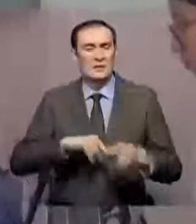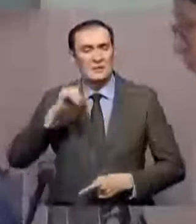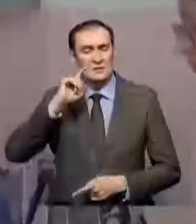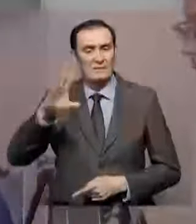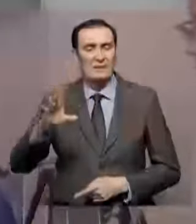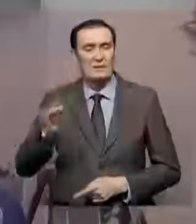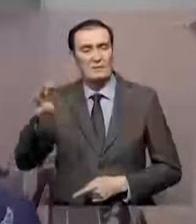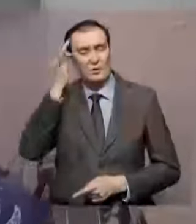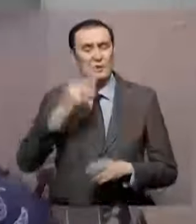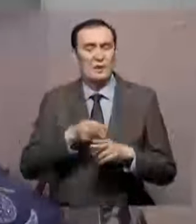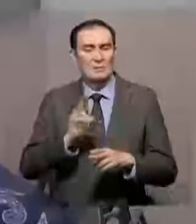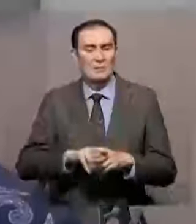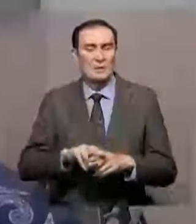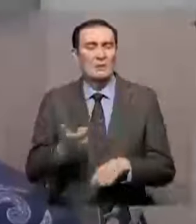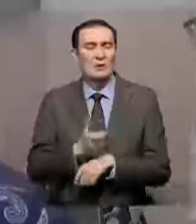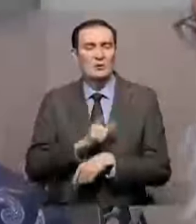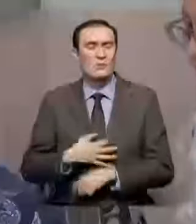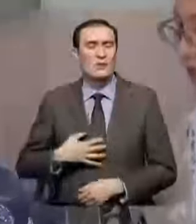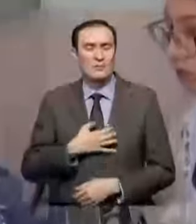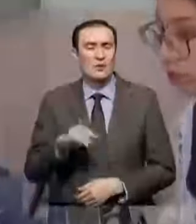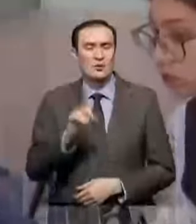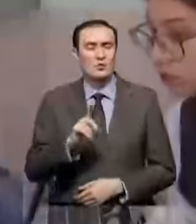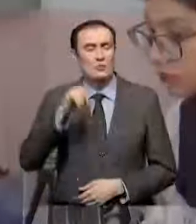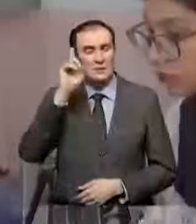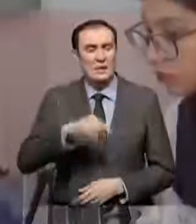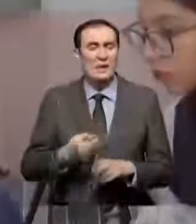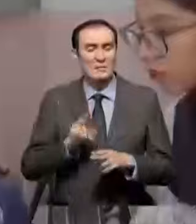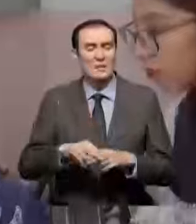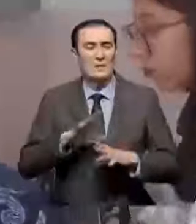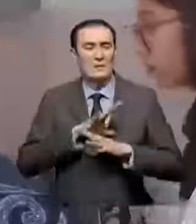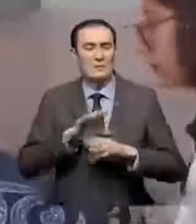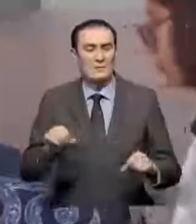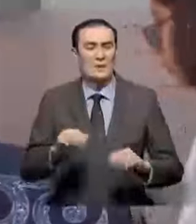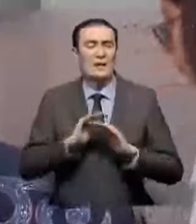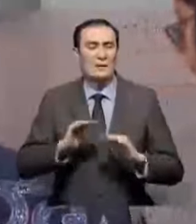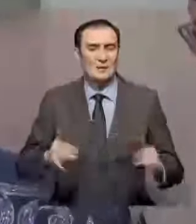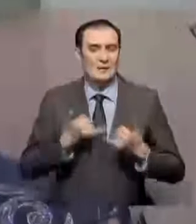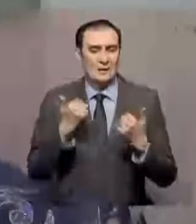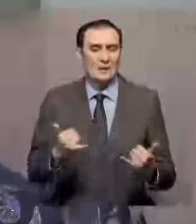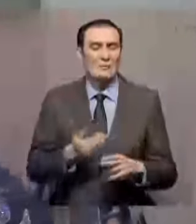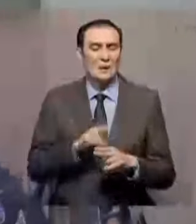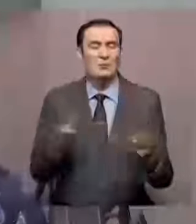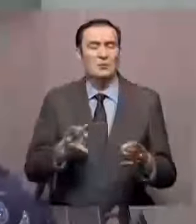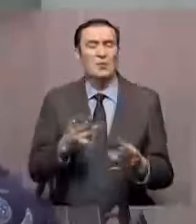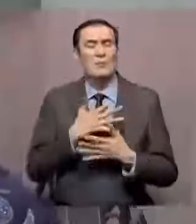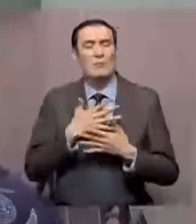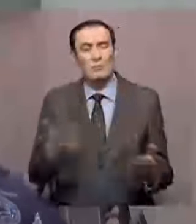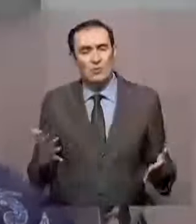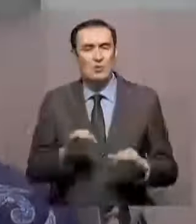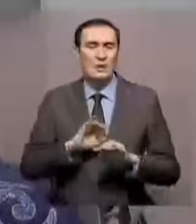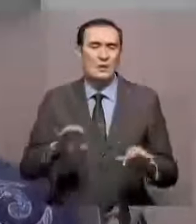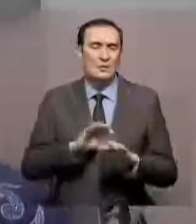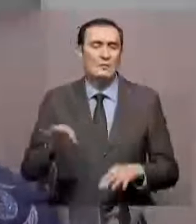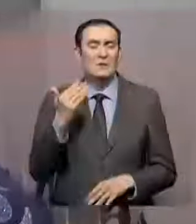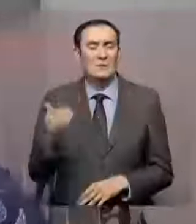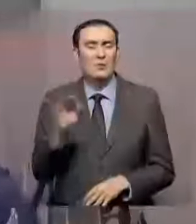и помнить об этом. Особенно важно, чтобы знали об этих подвигах дети. И поэтому нужно как можно больше